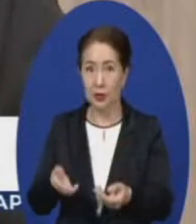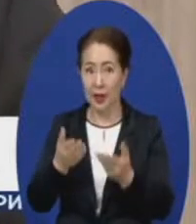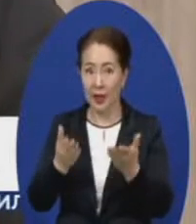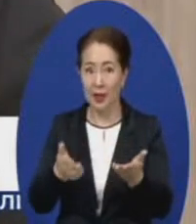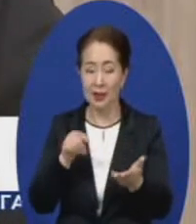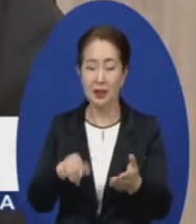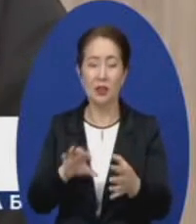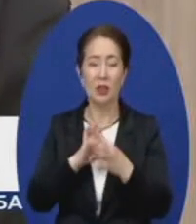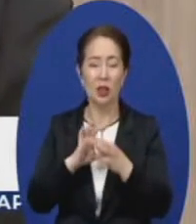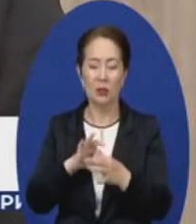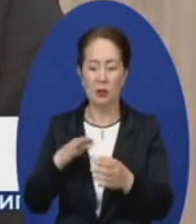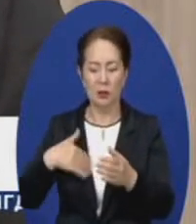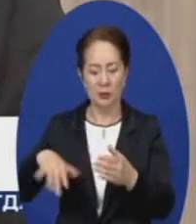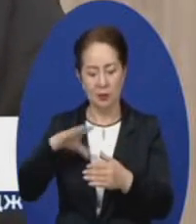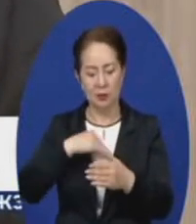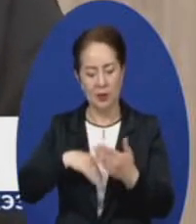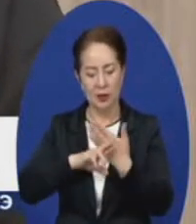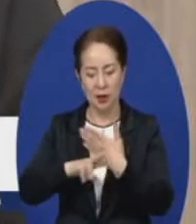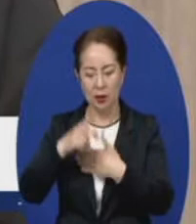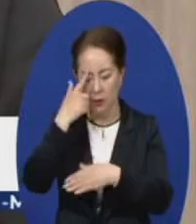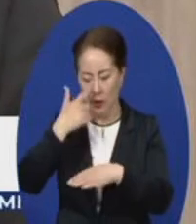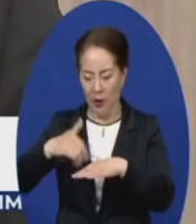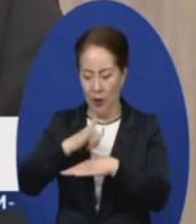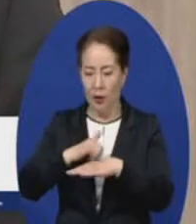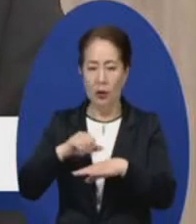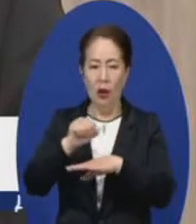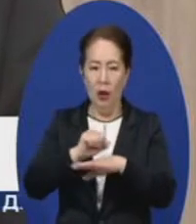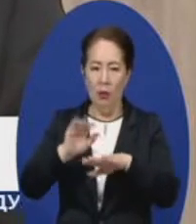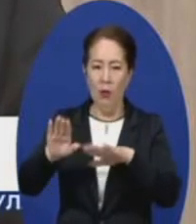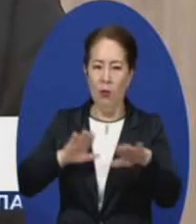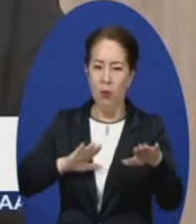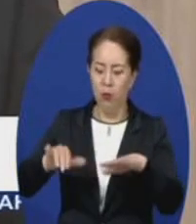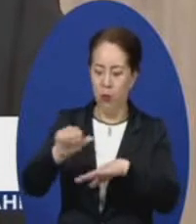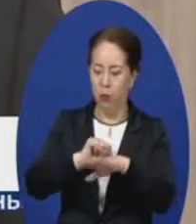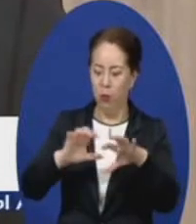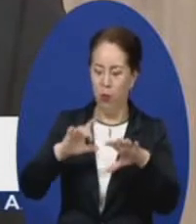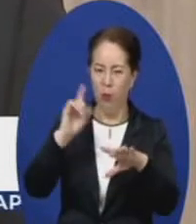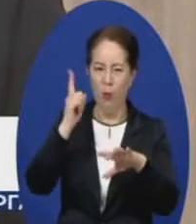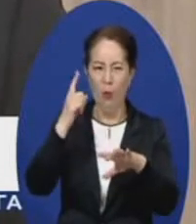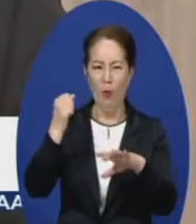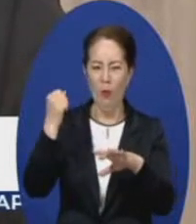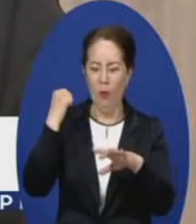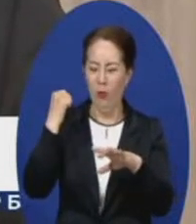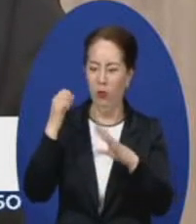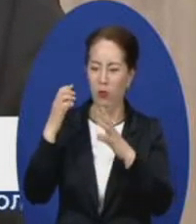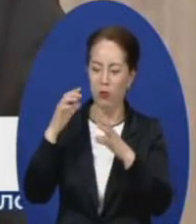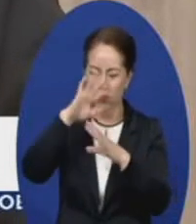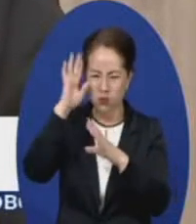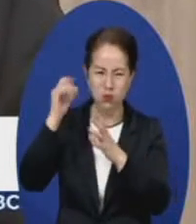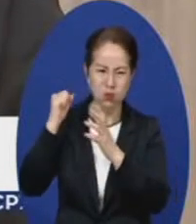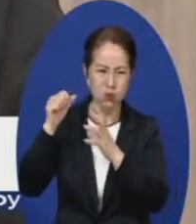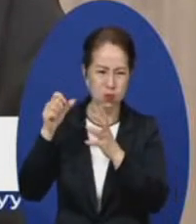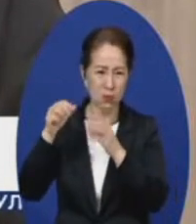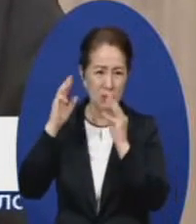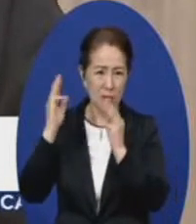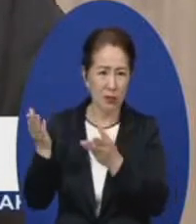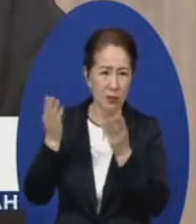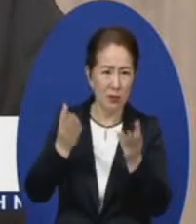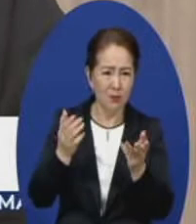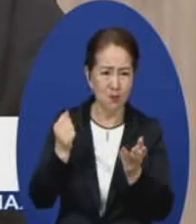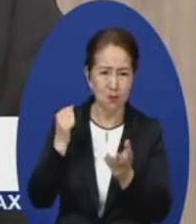холбоотойгоор бас бид ч гэсэн цаашдаа улсынхаа хэмжээнд цаашлаад аймаг ч гэсэн одоо энэ цахилгаан эрчим хүчний болон дулааны асуудлаар